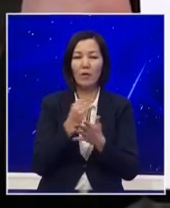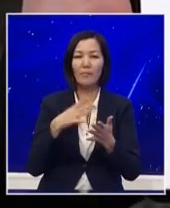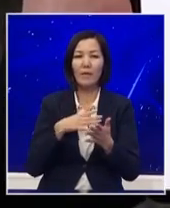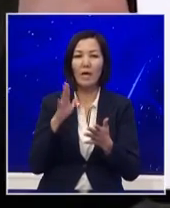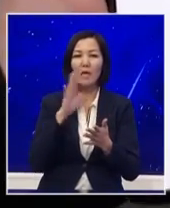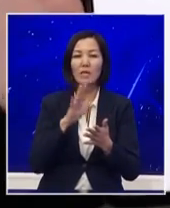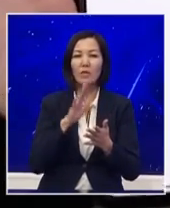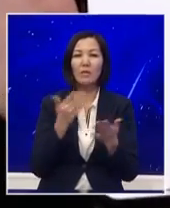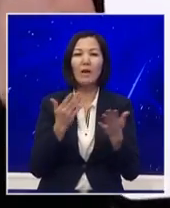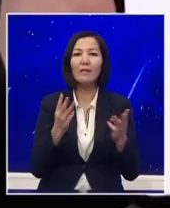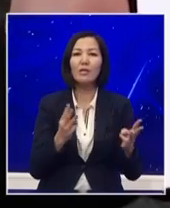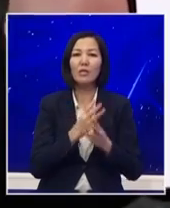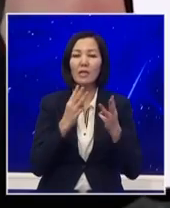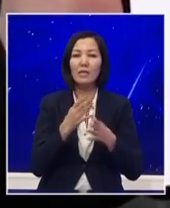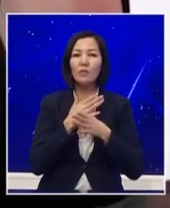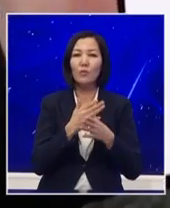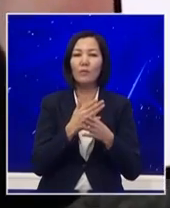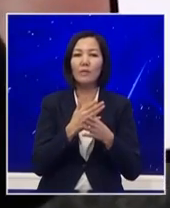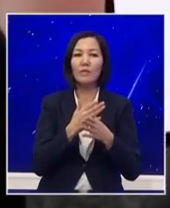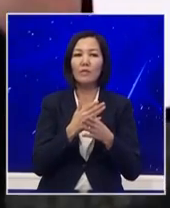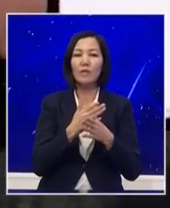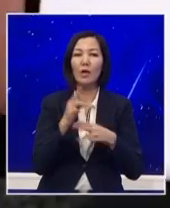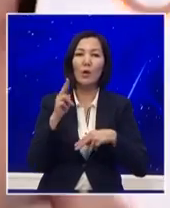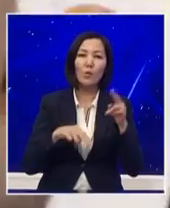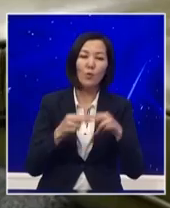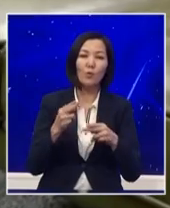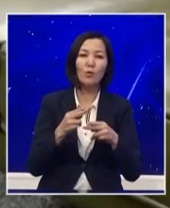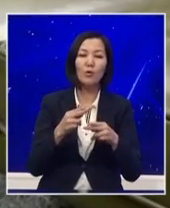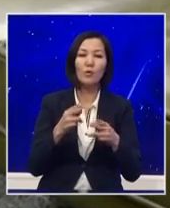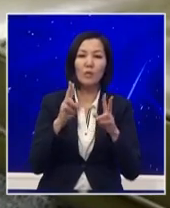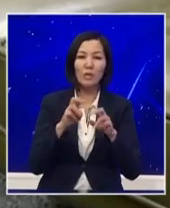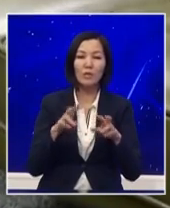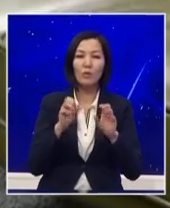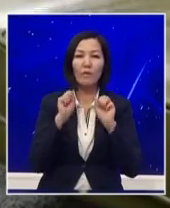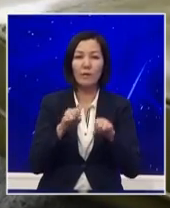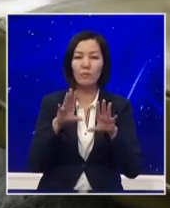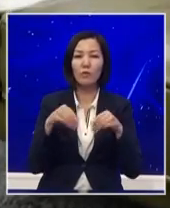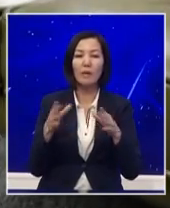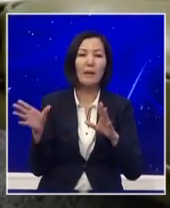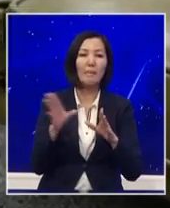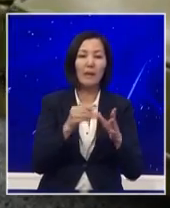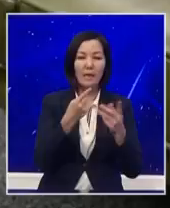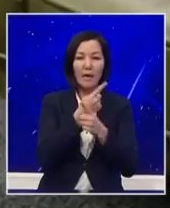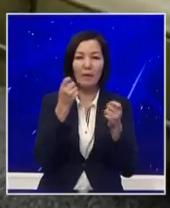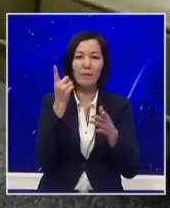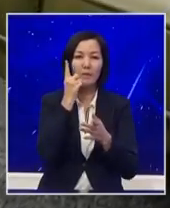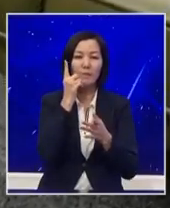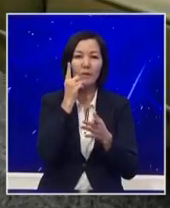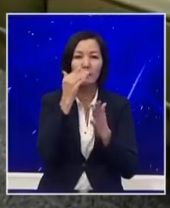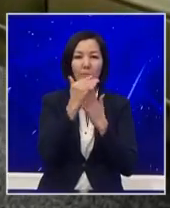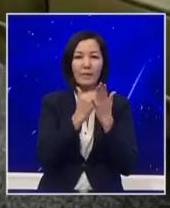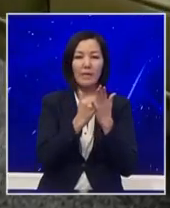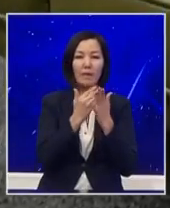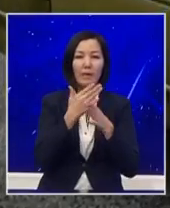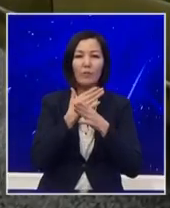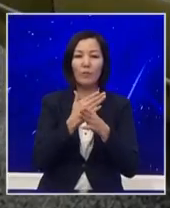не қалағанын түсінуге көмектесумен қатар, оның көңілгейінде анықтауға мүмкіндік береді. Барлық ақпарат смартфонға арнайы бағдарлама